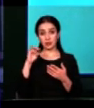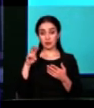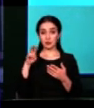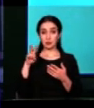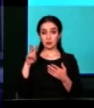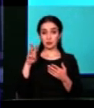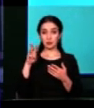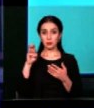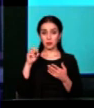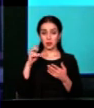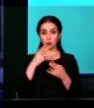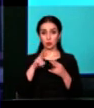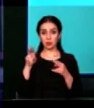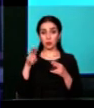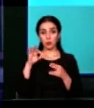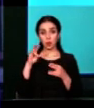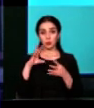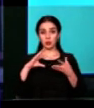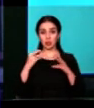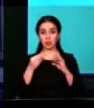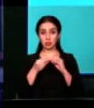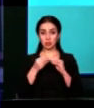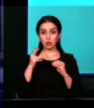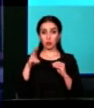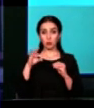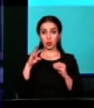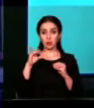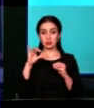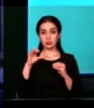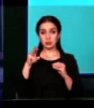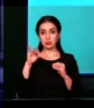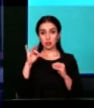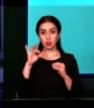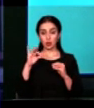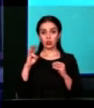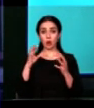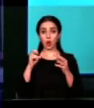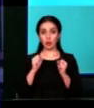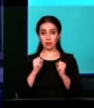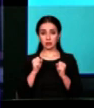sterol deymiz. Bu polimerlanish natijasida polisterol olinadi.